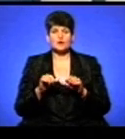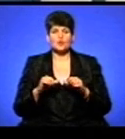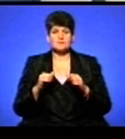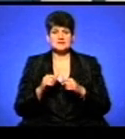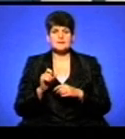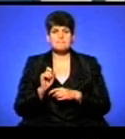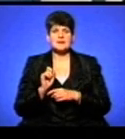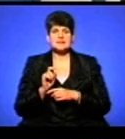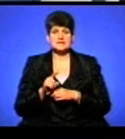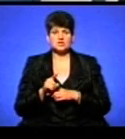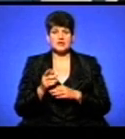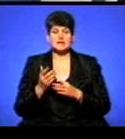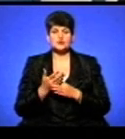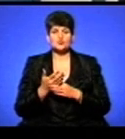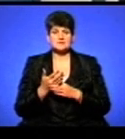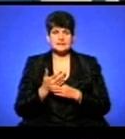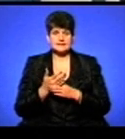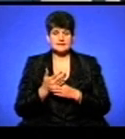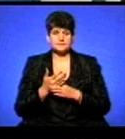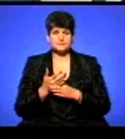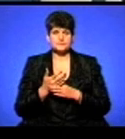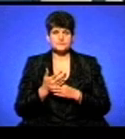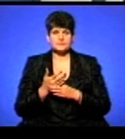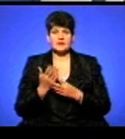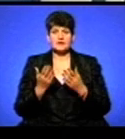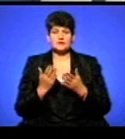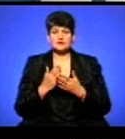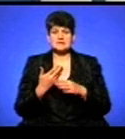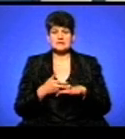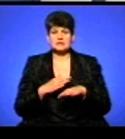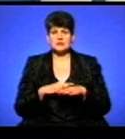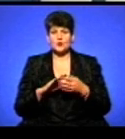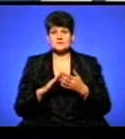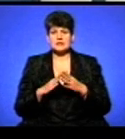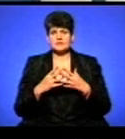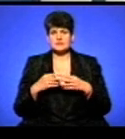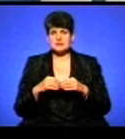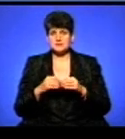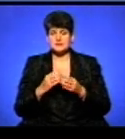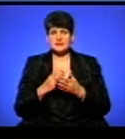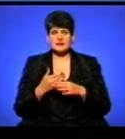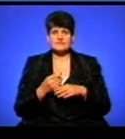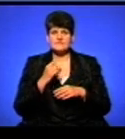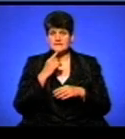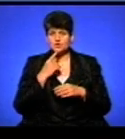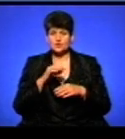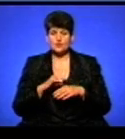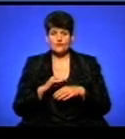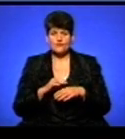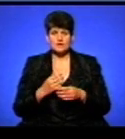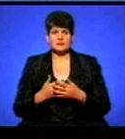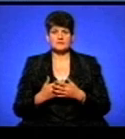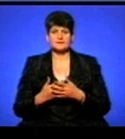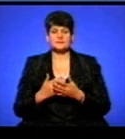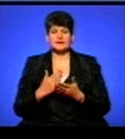призначати субсидію, якщо є складні обставини в сім'ї. Тобто є важкохворі, якщо